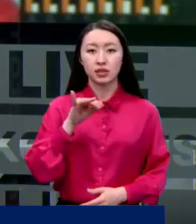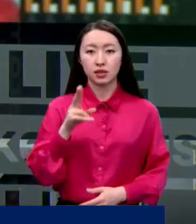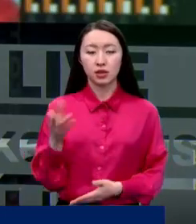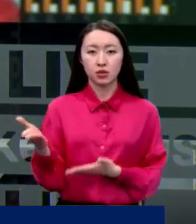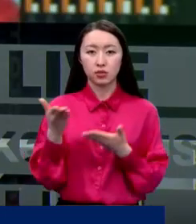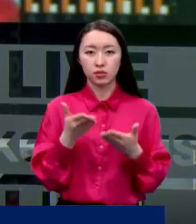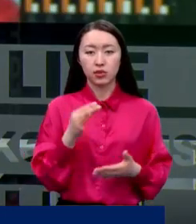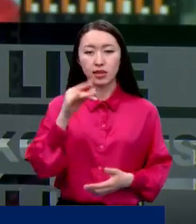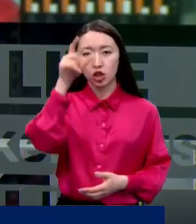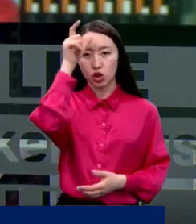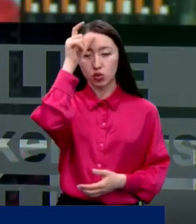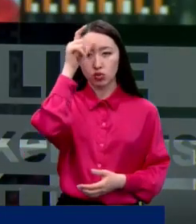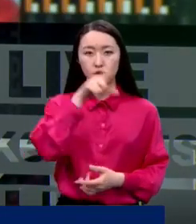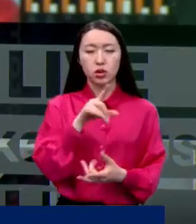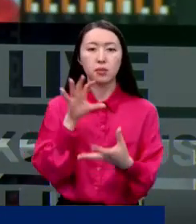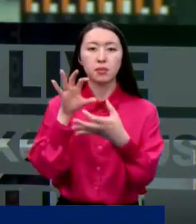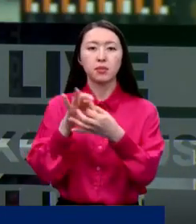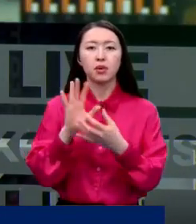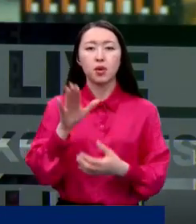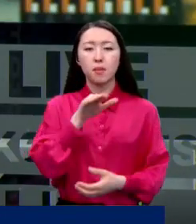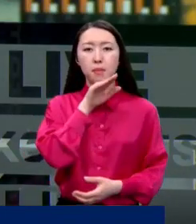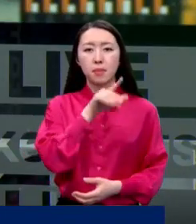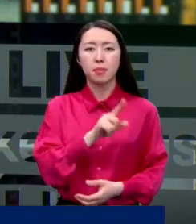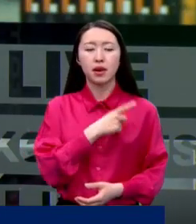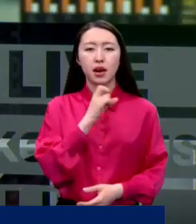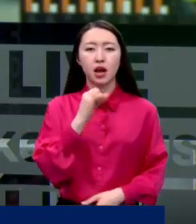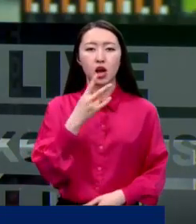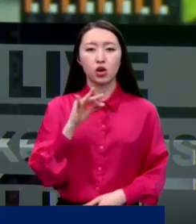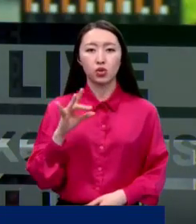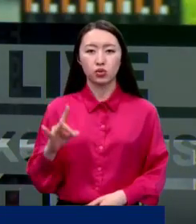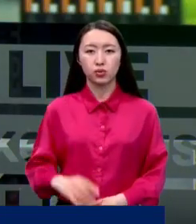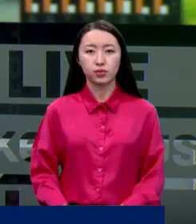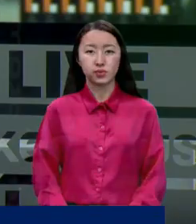И из Турции к нему присоединится профессор Айнур Ногаева.